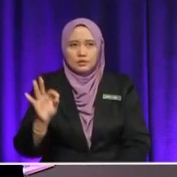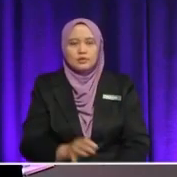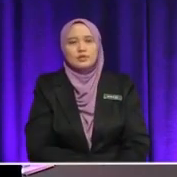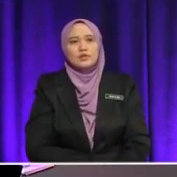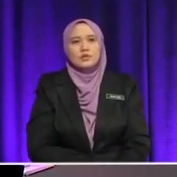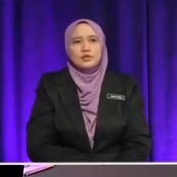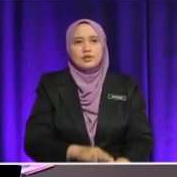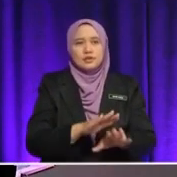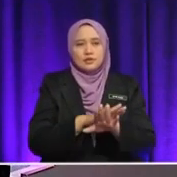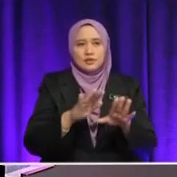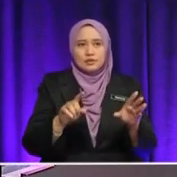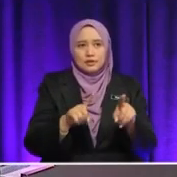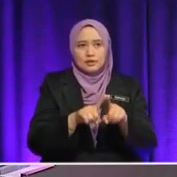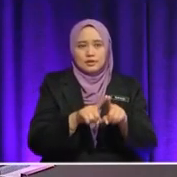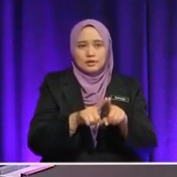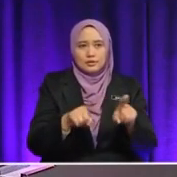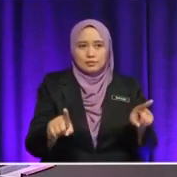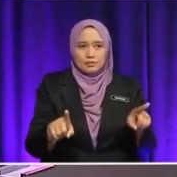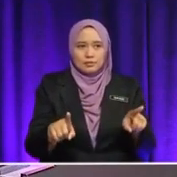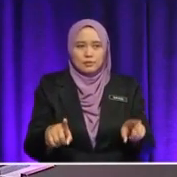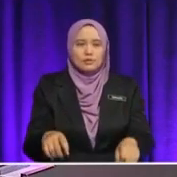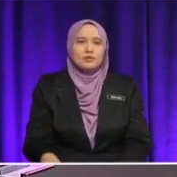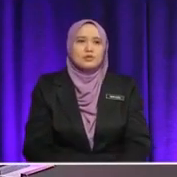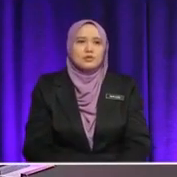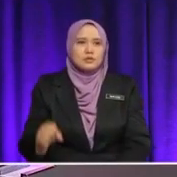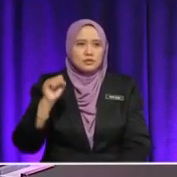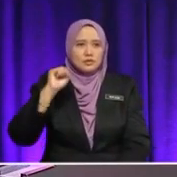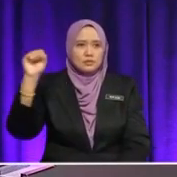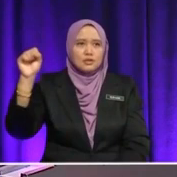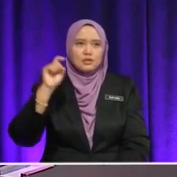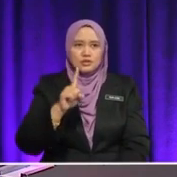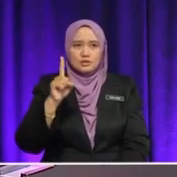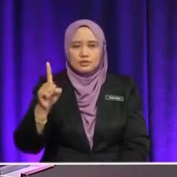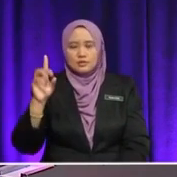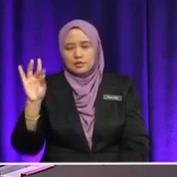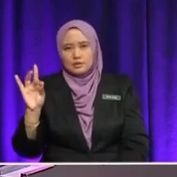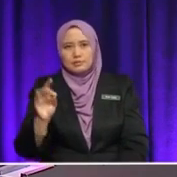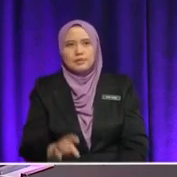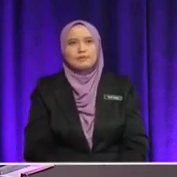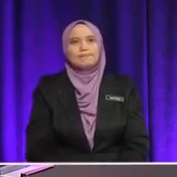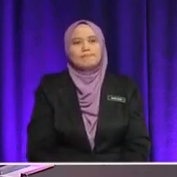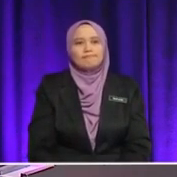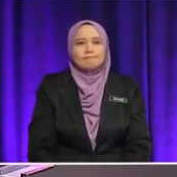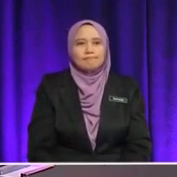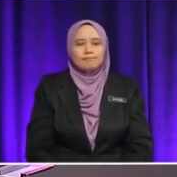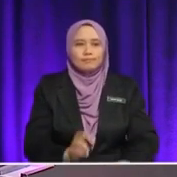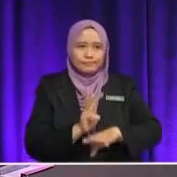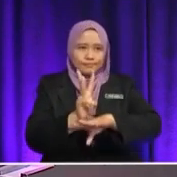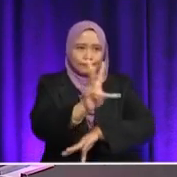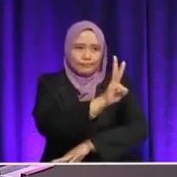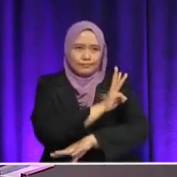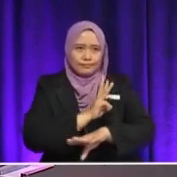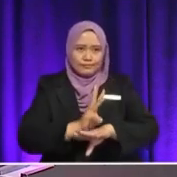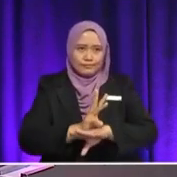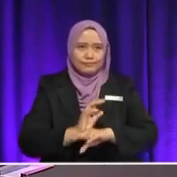118 Lusi betul saat 18118 senangnya ingat tambah satu saja di bagian dari paint a tidak dapat